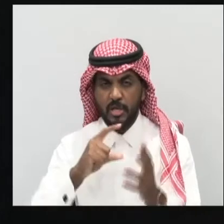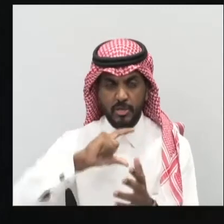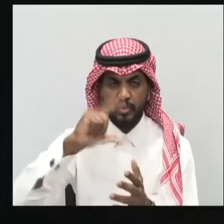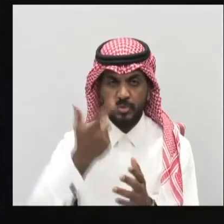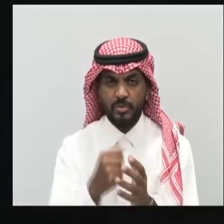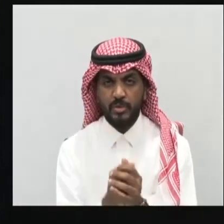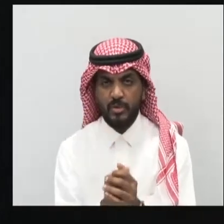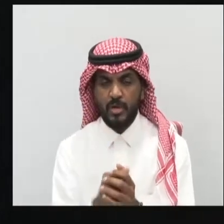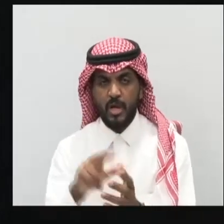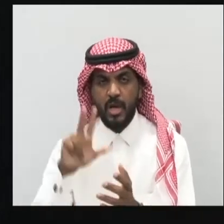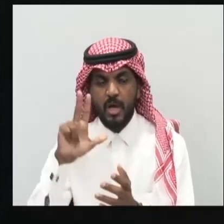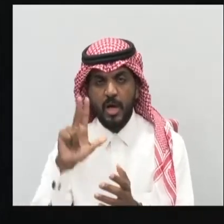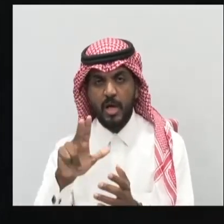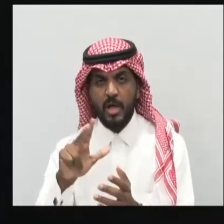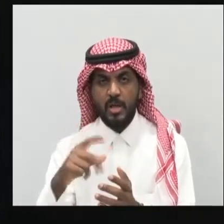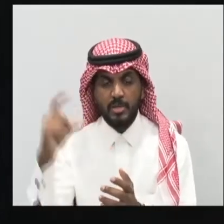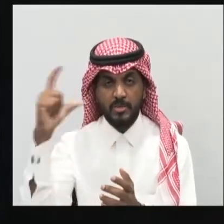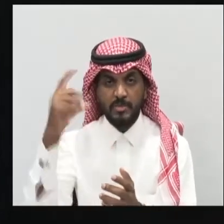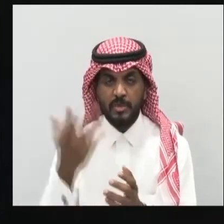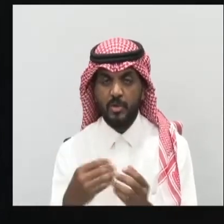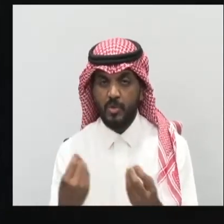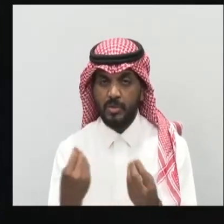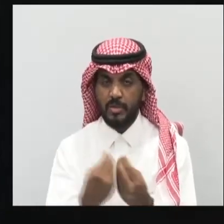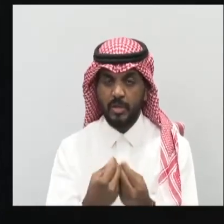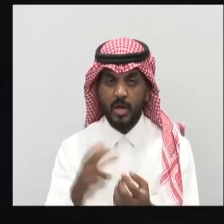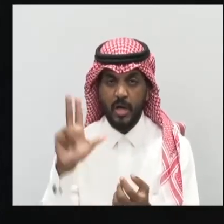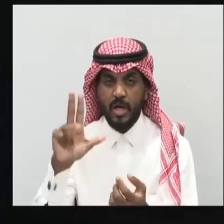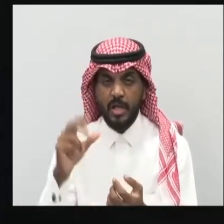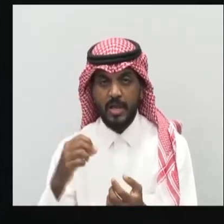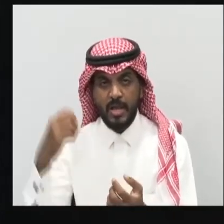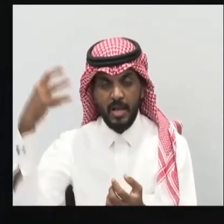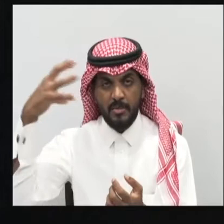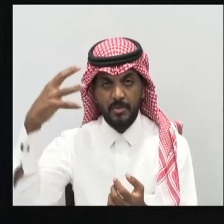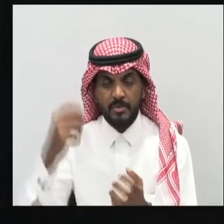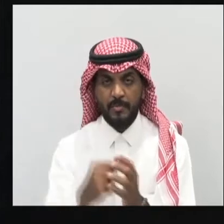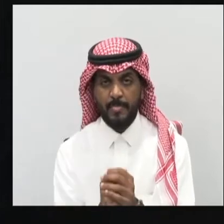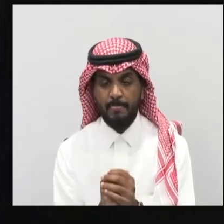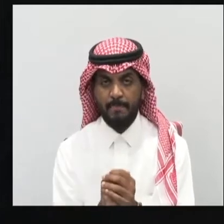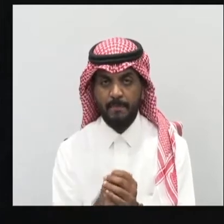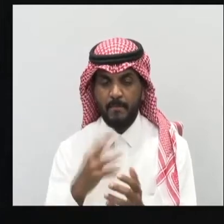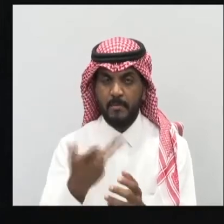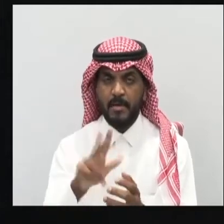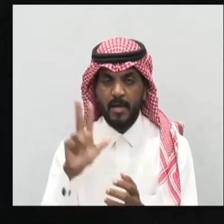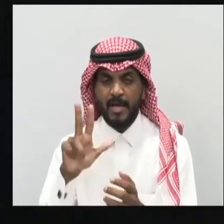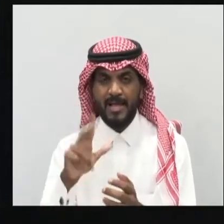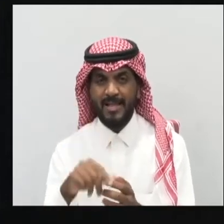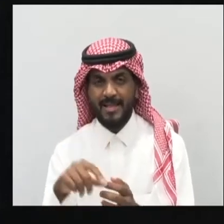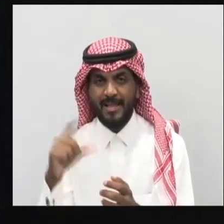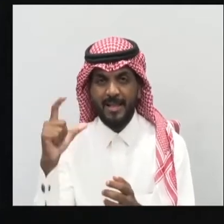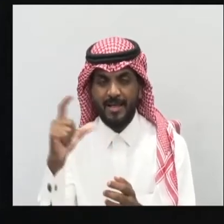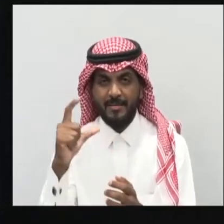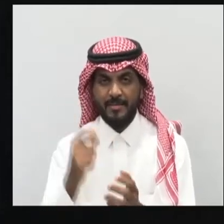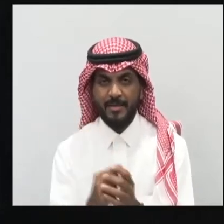أحسنتم، ألن شمسية وصديقتها ألن قمرية، وقلنا أن ألن الشمسية ما بها تكتب ولا